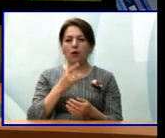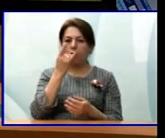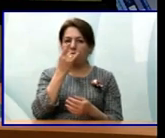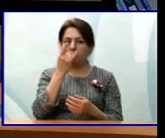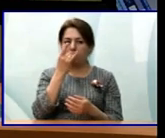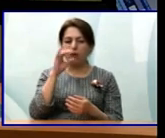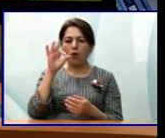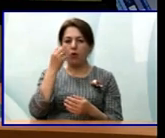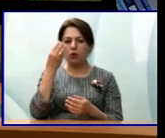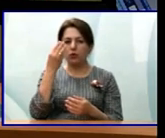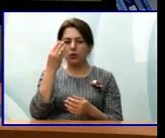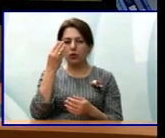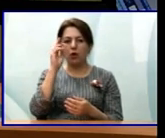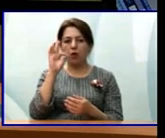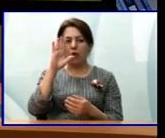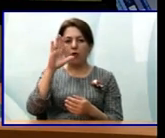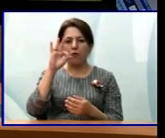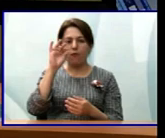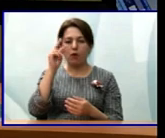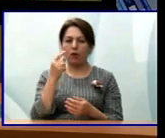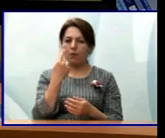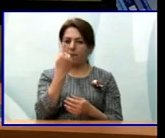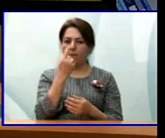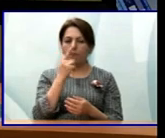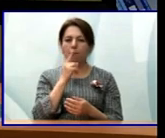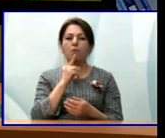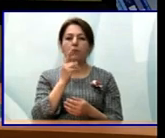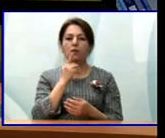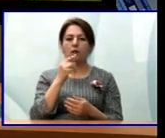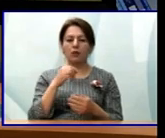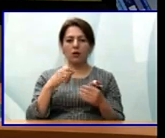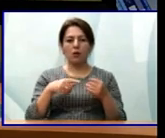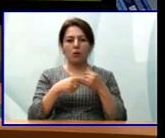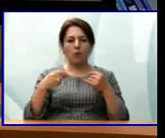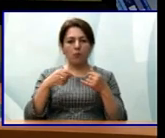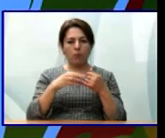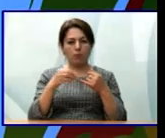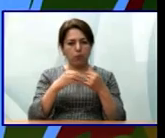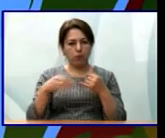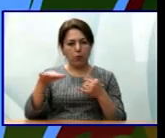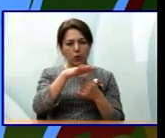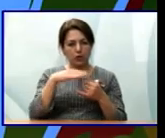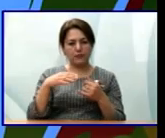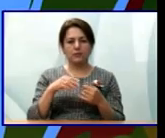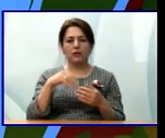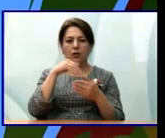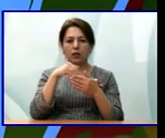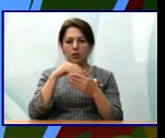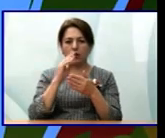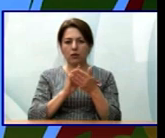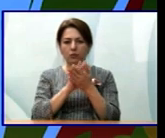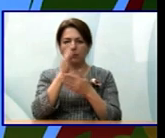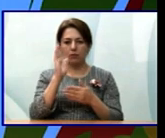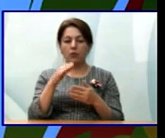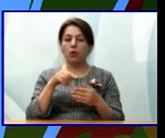Oshqovoq qovoq turkumiga mansub 1 yillik poliz ekini hisoblanadi. Poyasi silindr